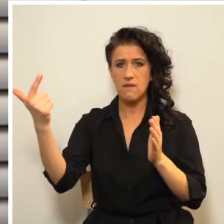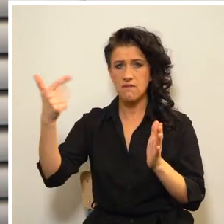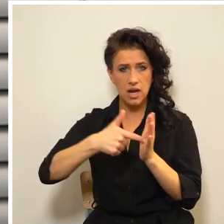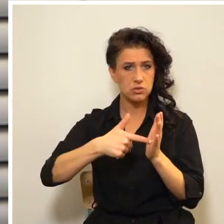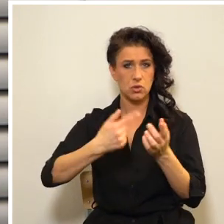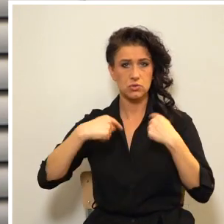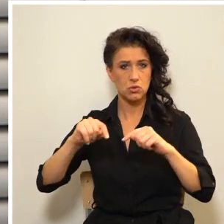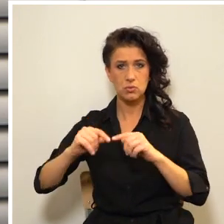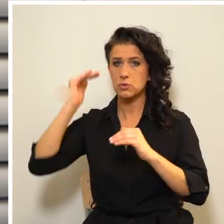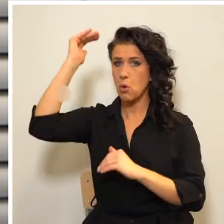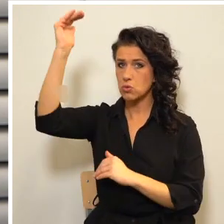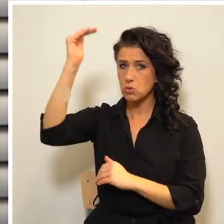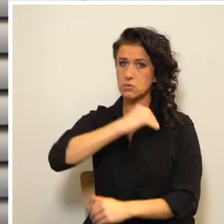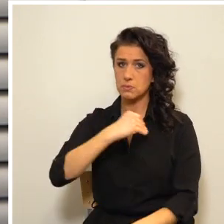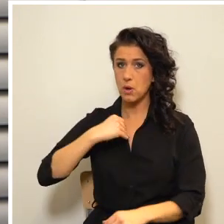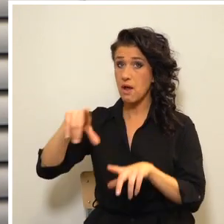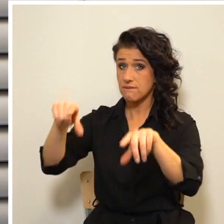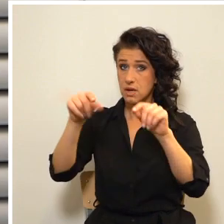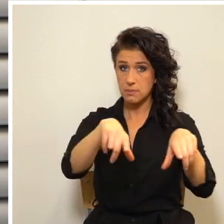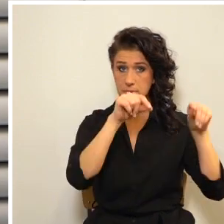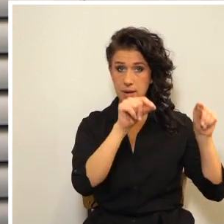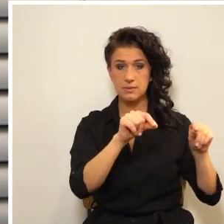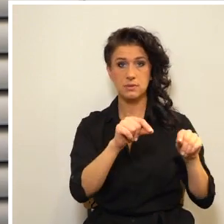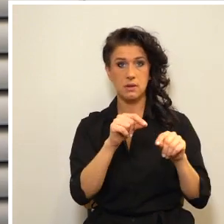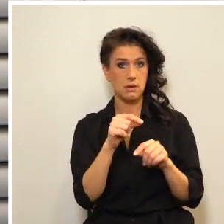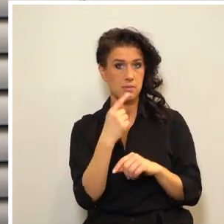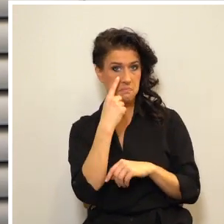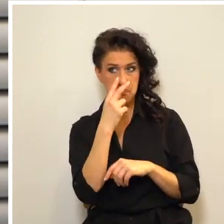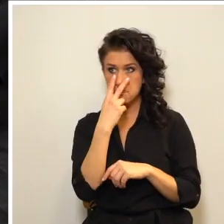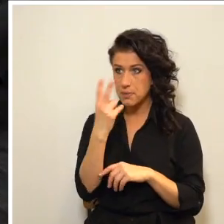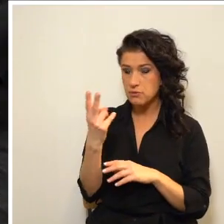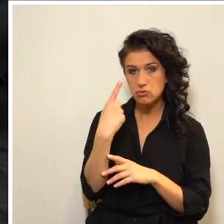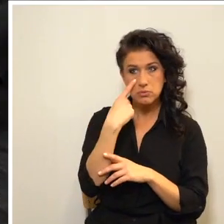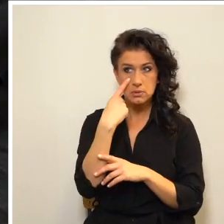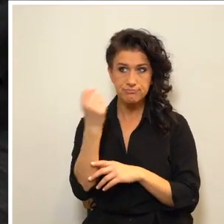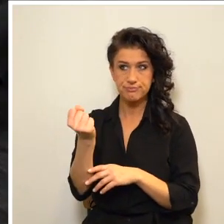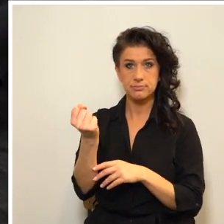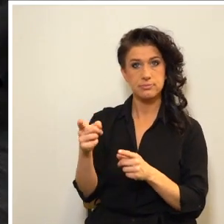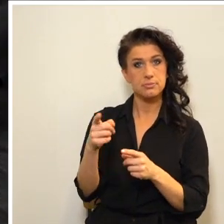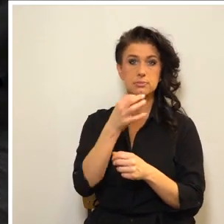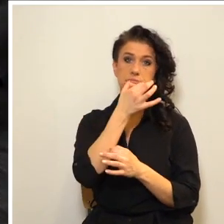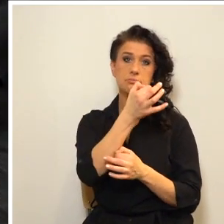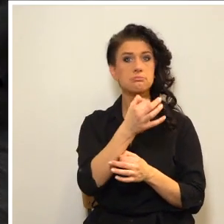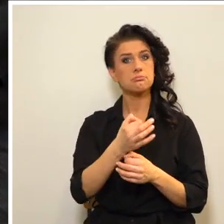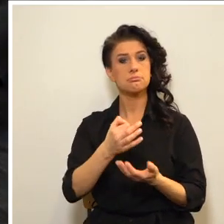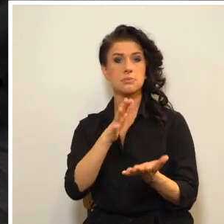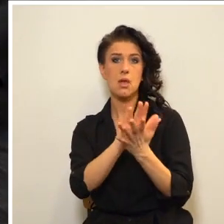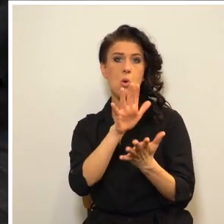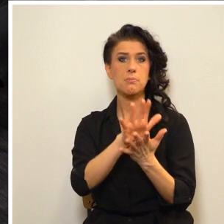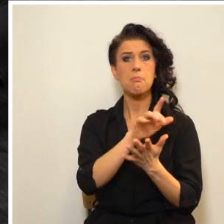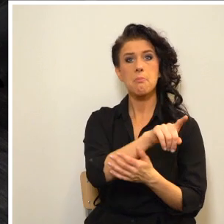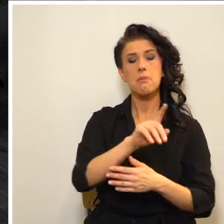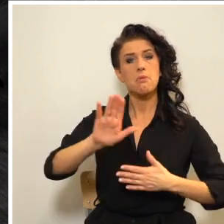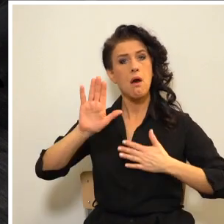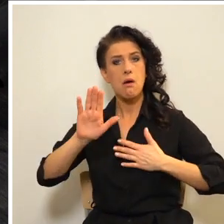dobranych dorosłych Polaków to rzut zobaczyć dwie takie dwie kwestie jeżeli pytamy o postawę deklarowane